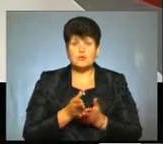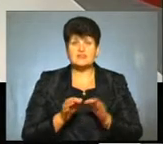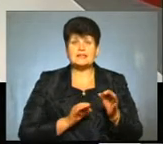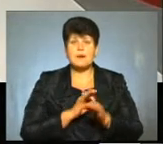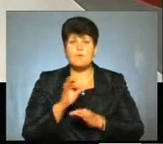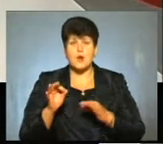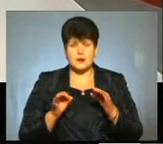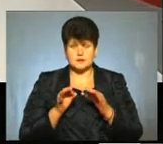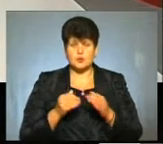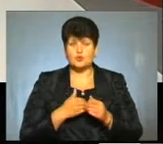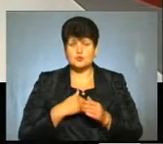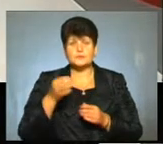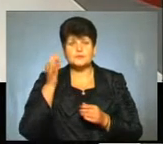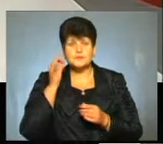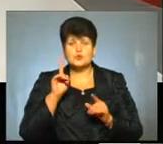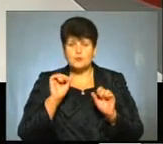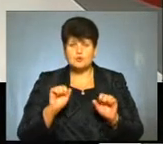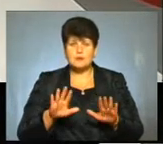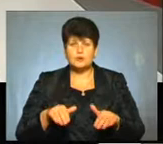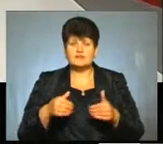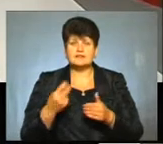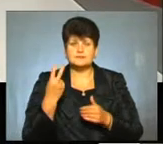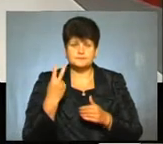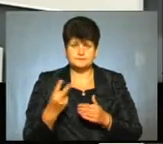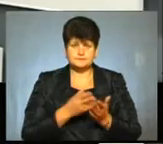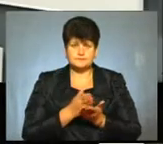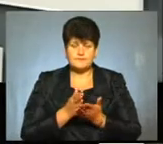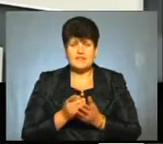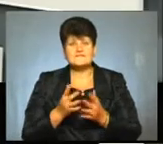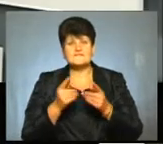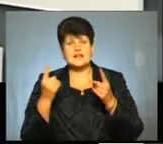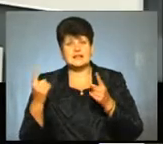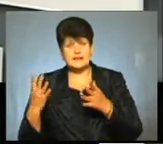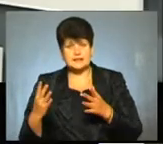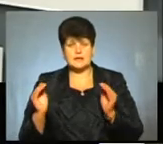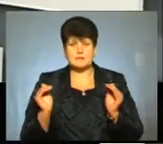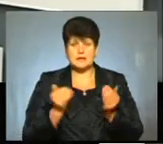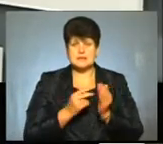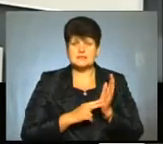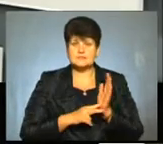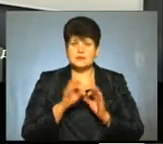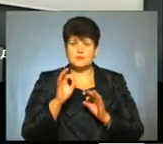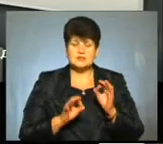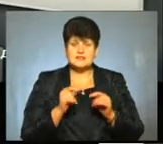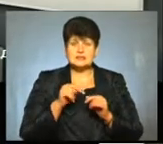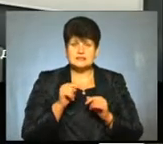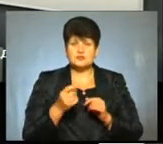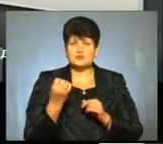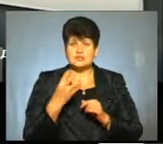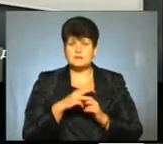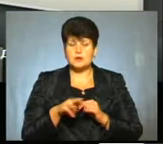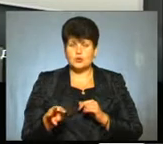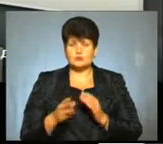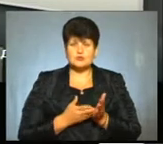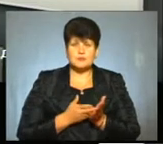на проекти. Проекти, хочу нагадати, що можна подавати в двох номінаціях. Це великі і малі. 70% з тих 14 мільйонів